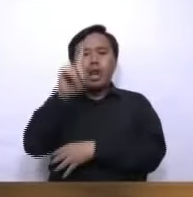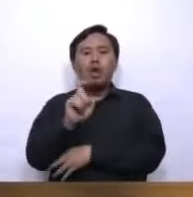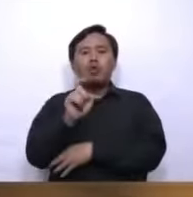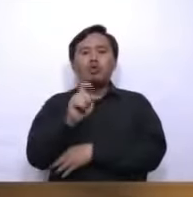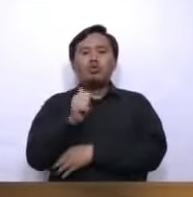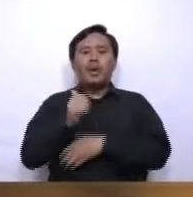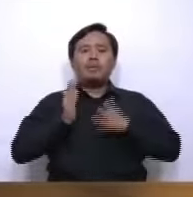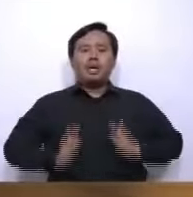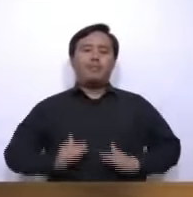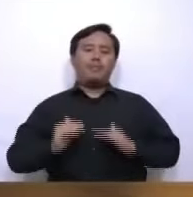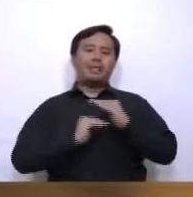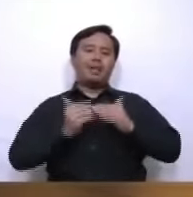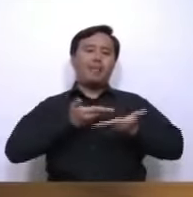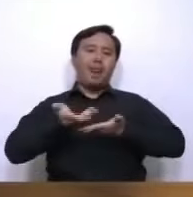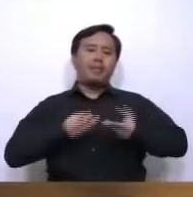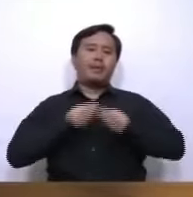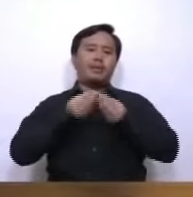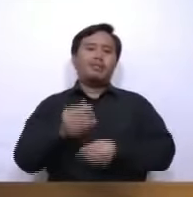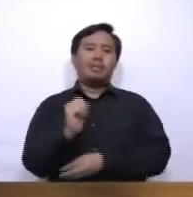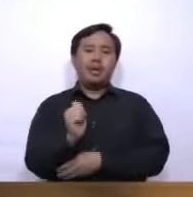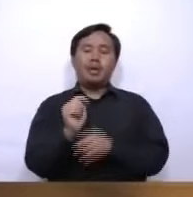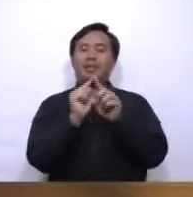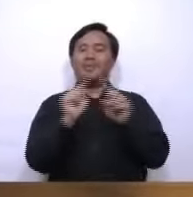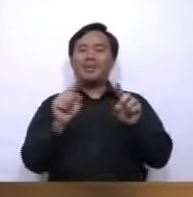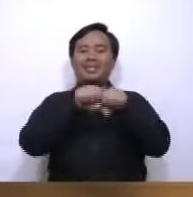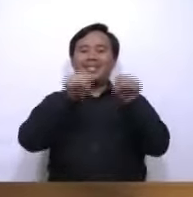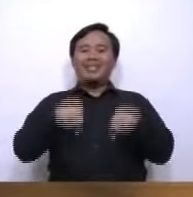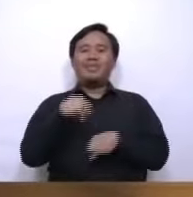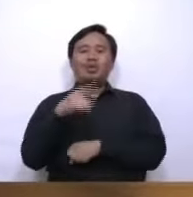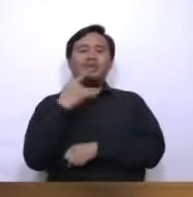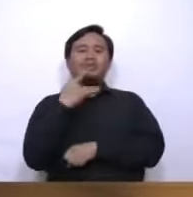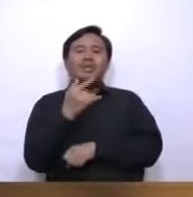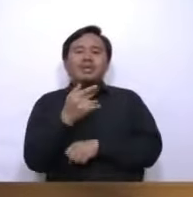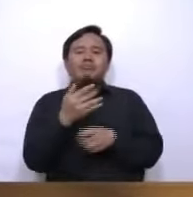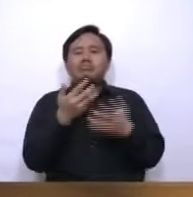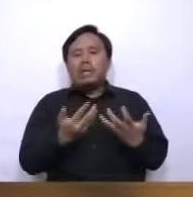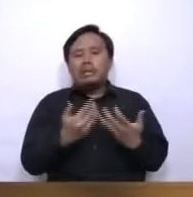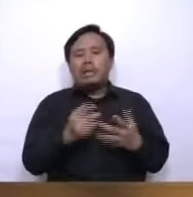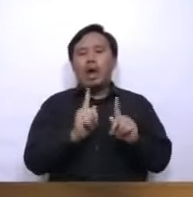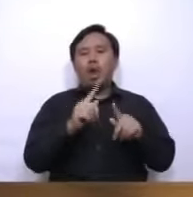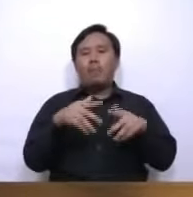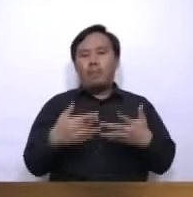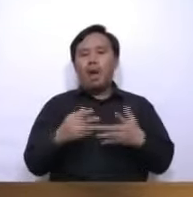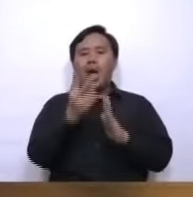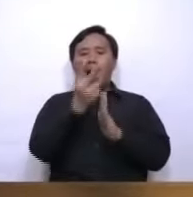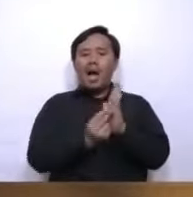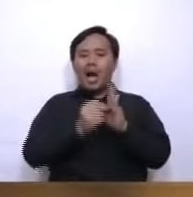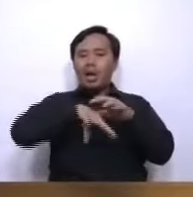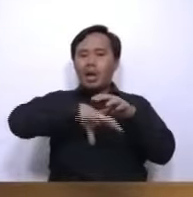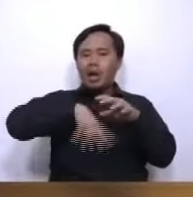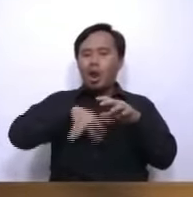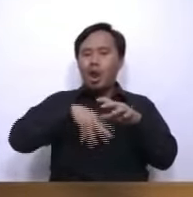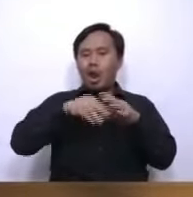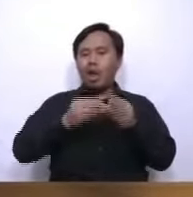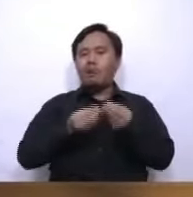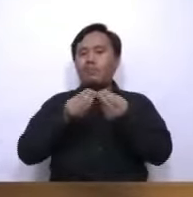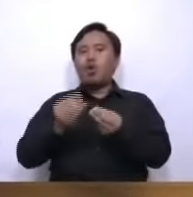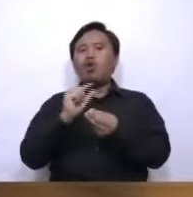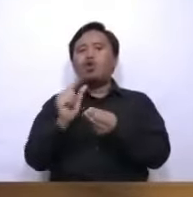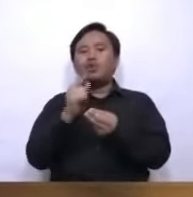bersifat melayani. Tetapi merit system akan menjadi tidak punya arti apa-apa kalau anggaran yang dikelola hanya untuk